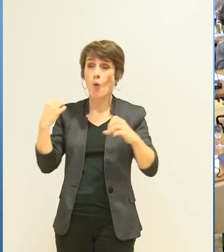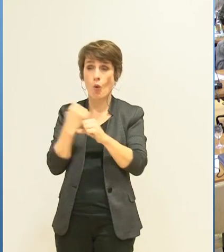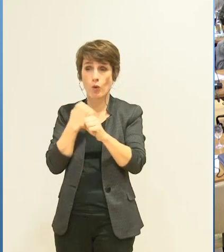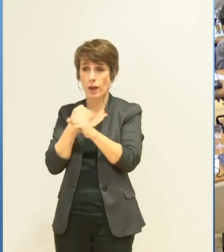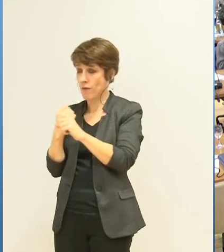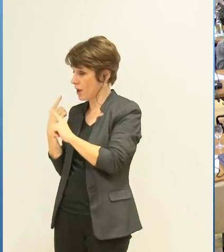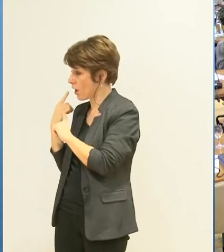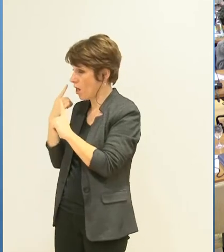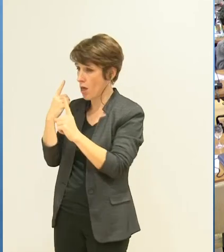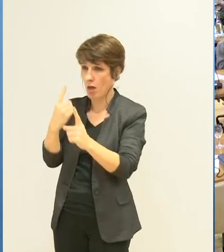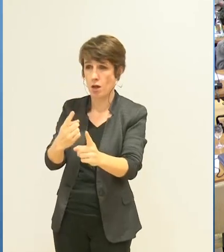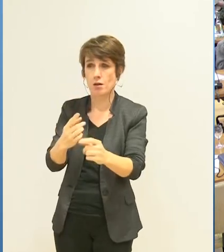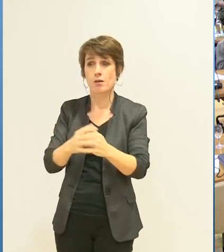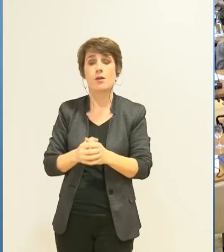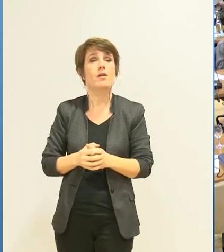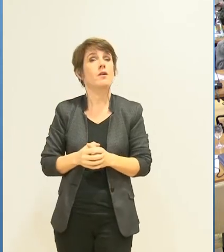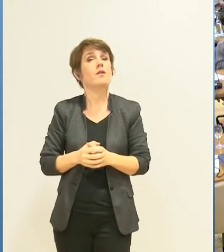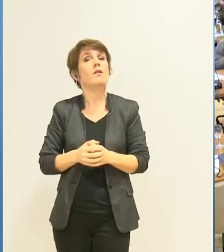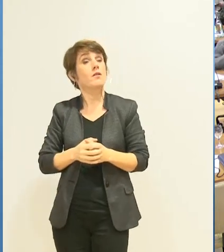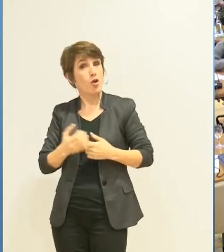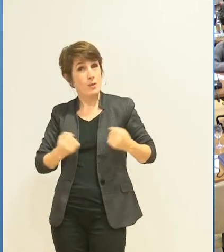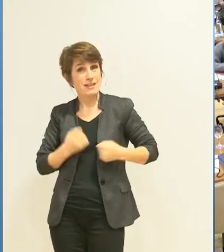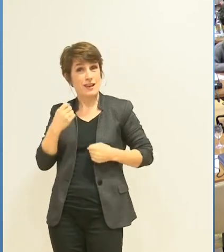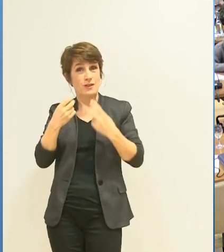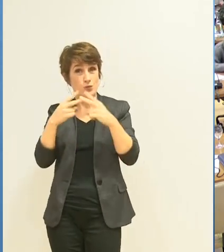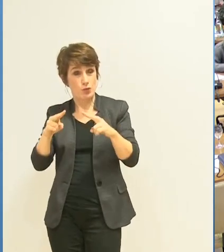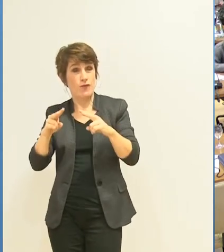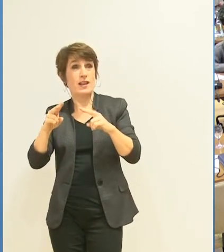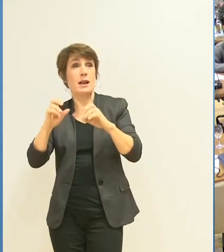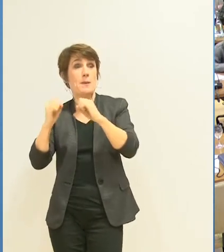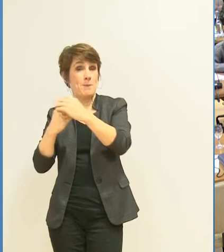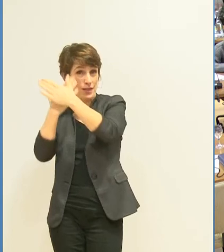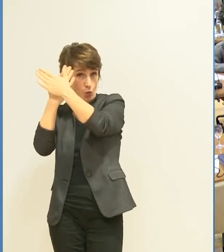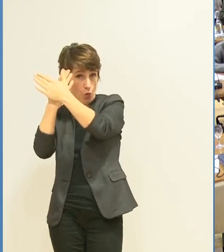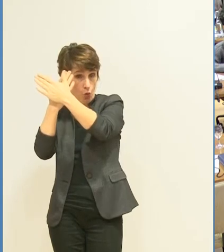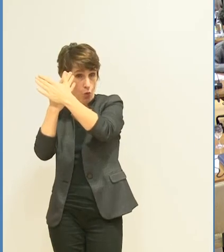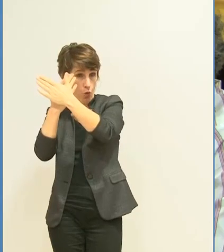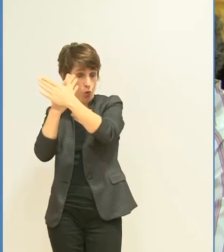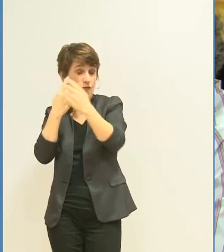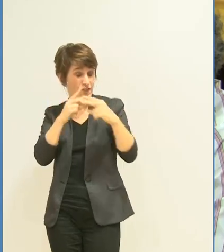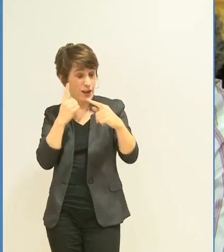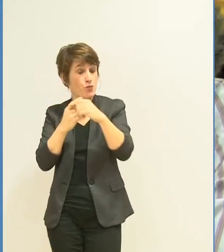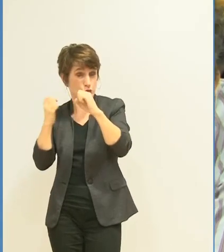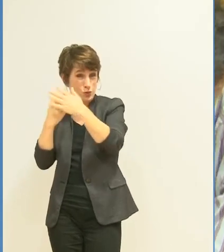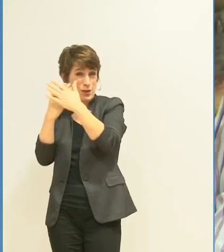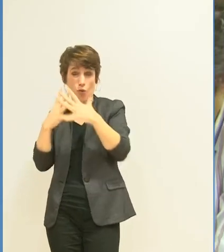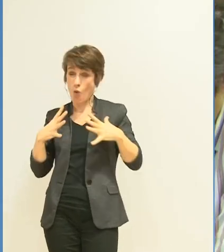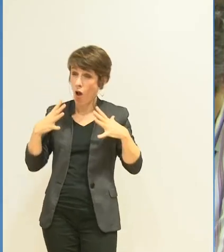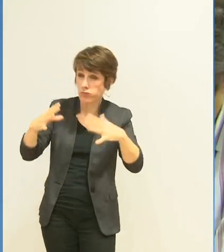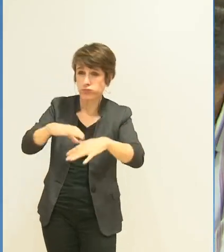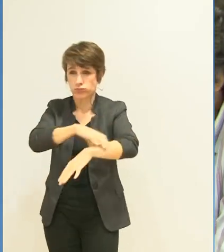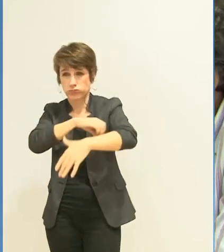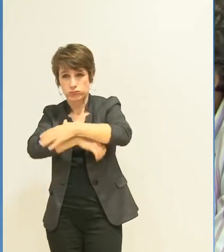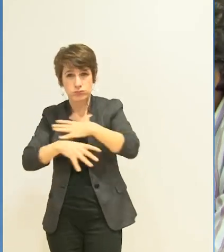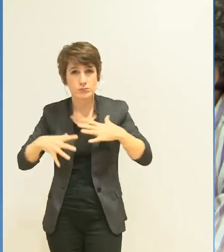un engagement des services de la ville de la métropole assisté donc par les personnels